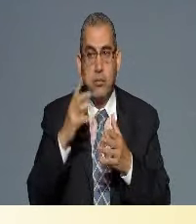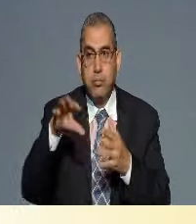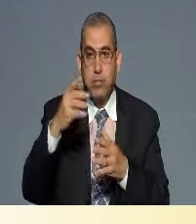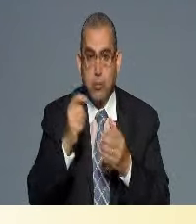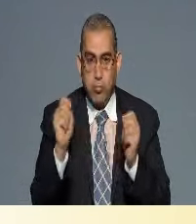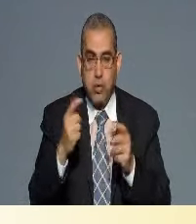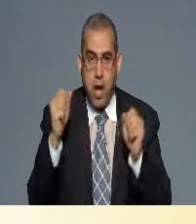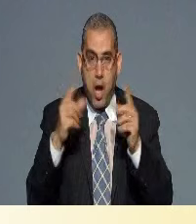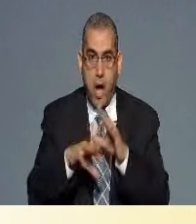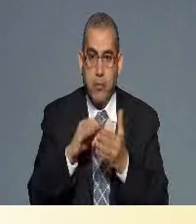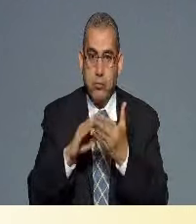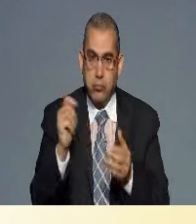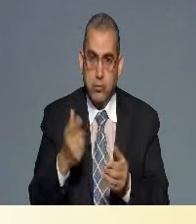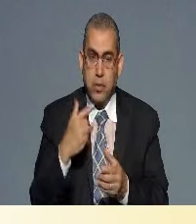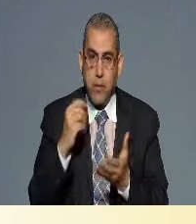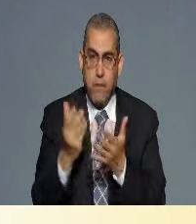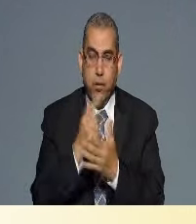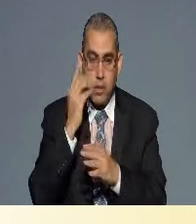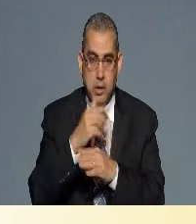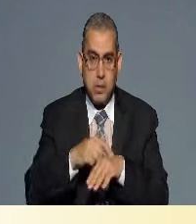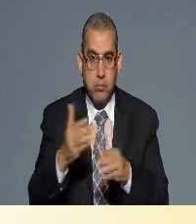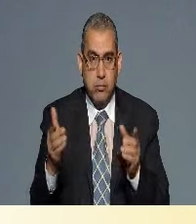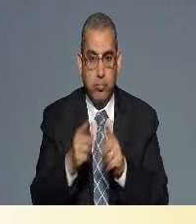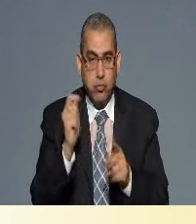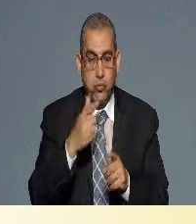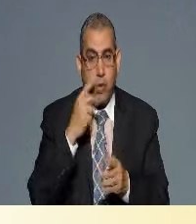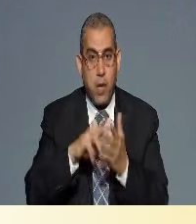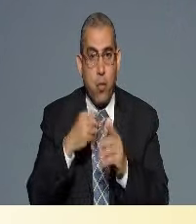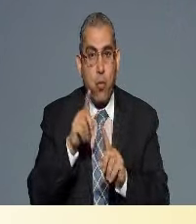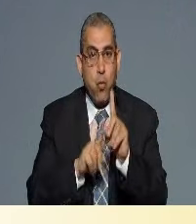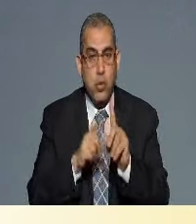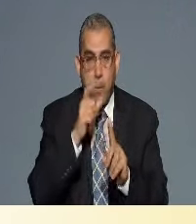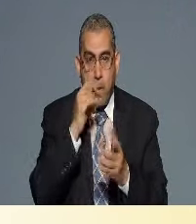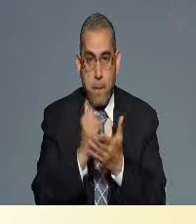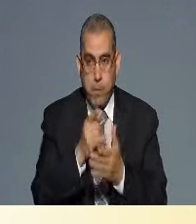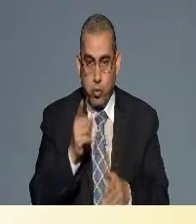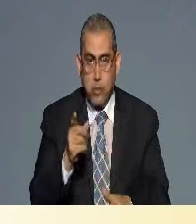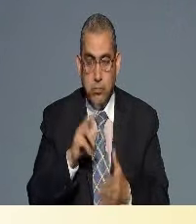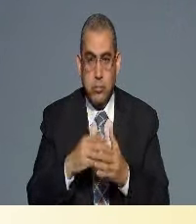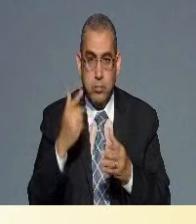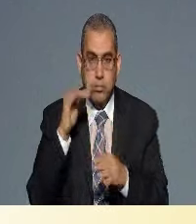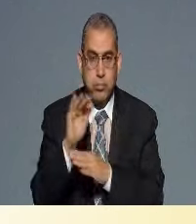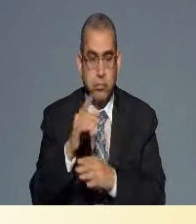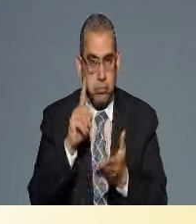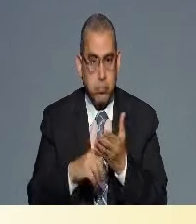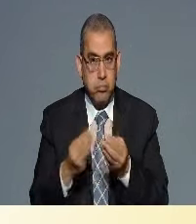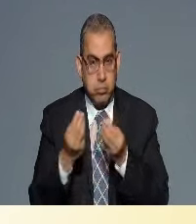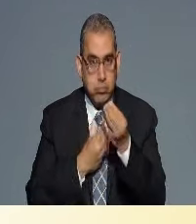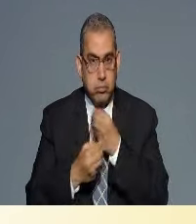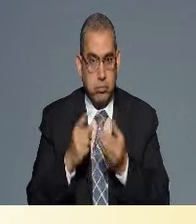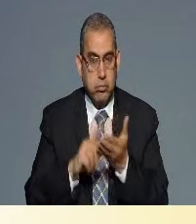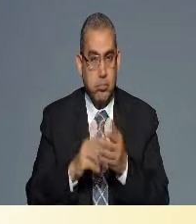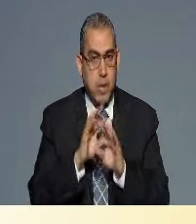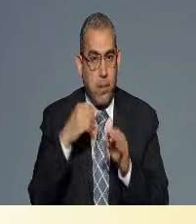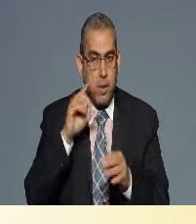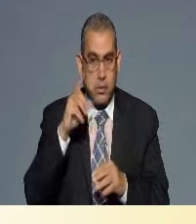ودايما بتسعفنا في الخطة الزمنية. بنتكلم على وزارة الموارد المائية والري، توصيات كبيرة جدا، تحكم سيادتك